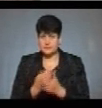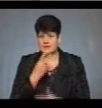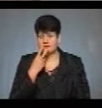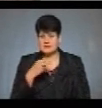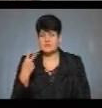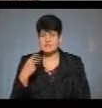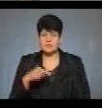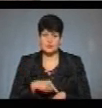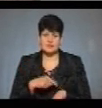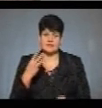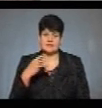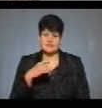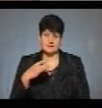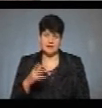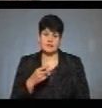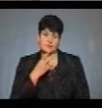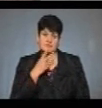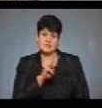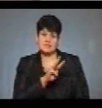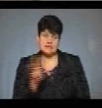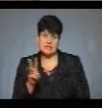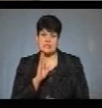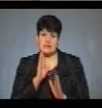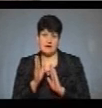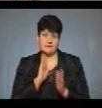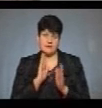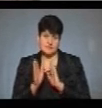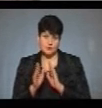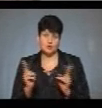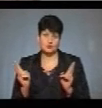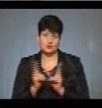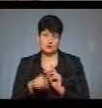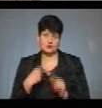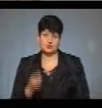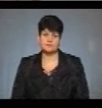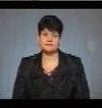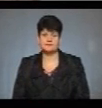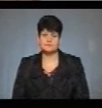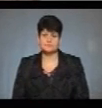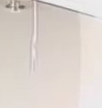20:30, а також заходьте на наш сайт і Facebook-сторінку. До зустрічі о 20:30.